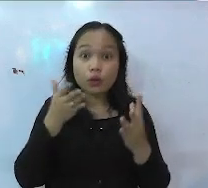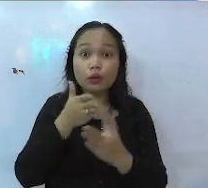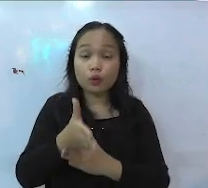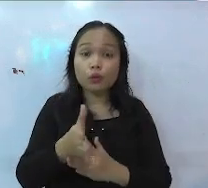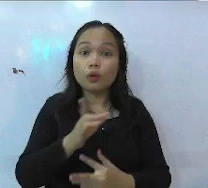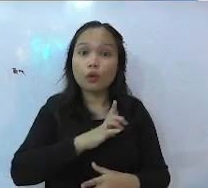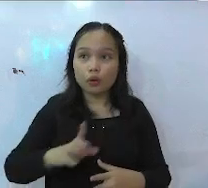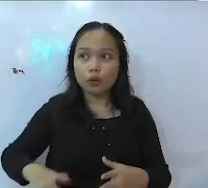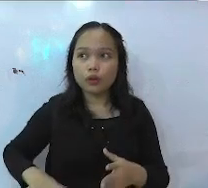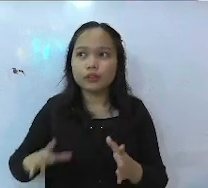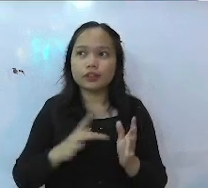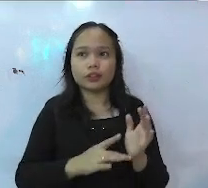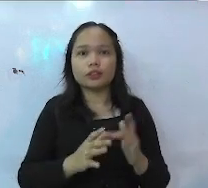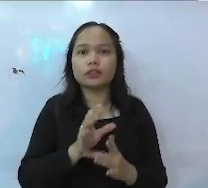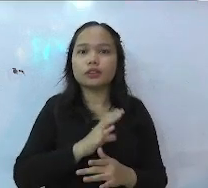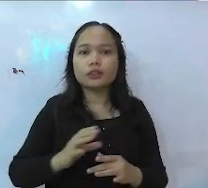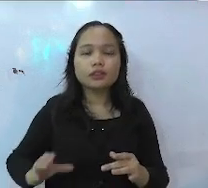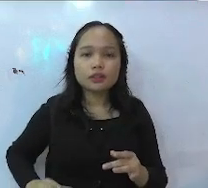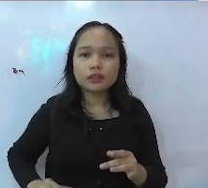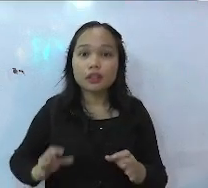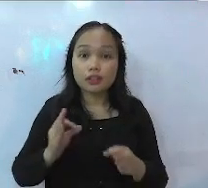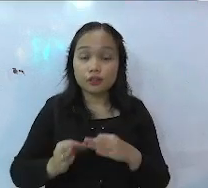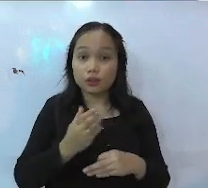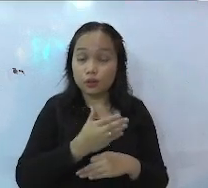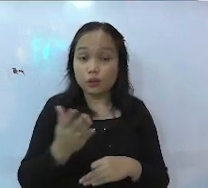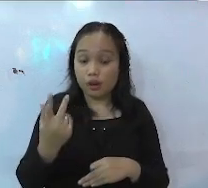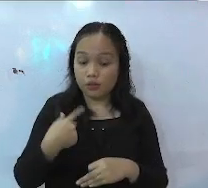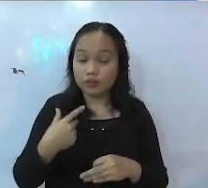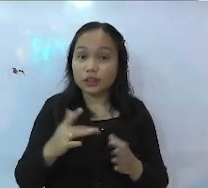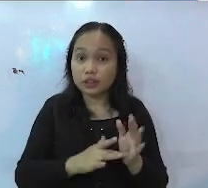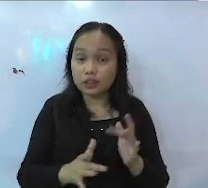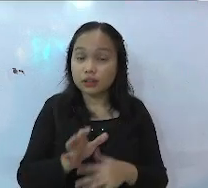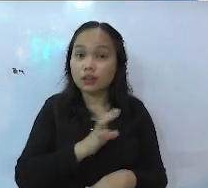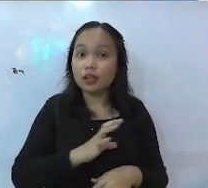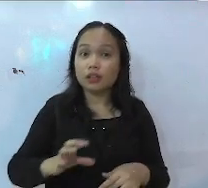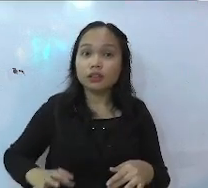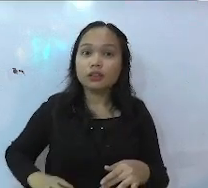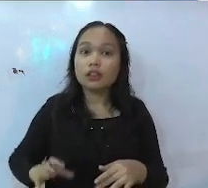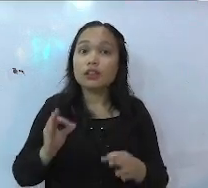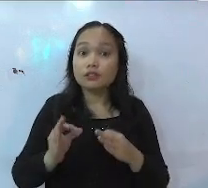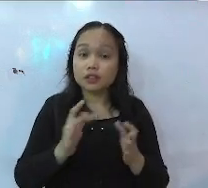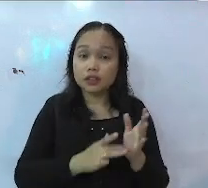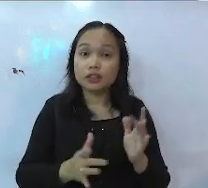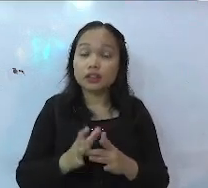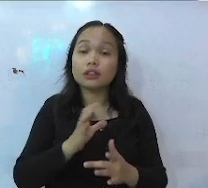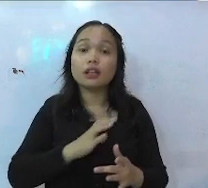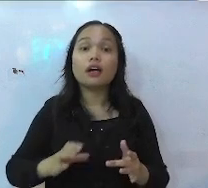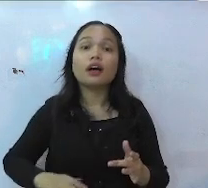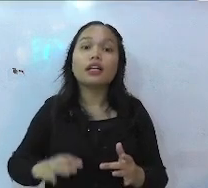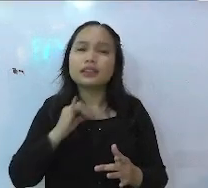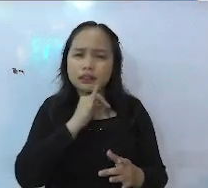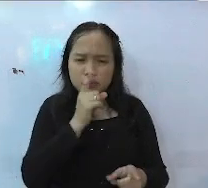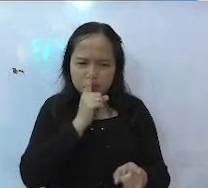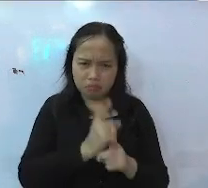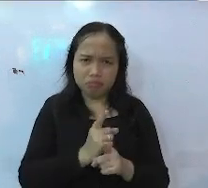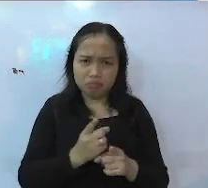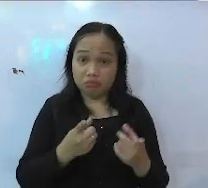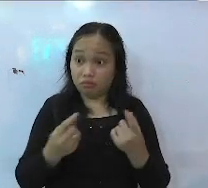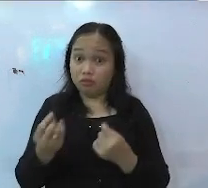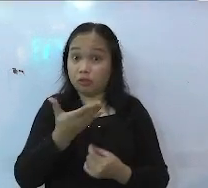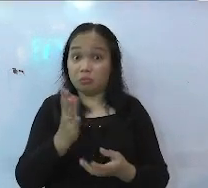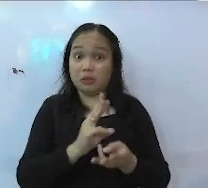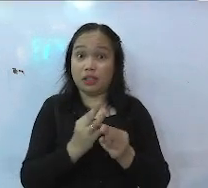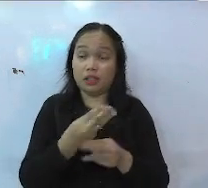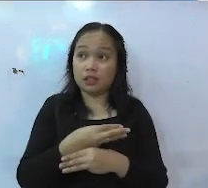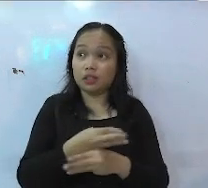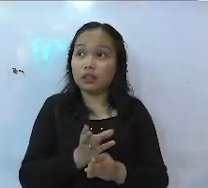our Lord Jesus Christ ag meron kang Panginoon kapag ang kapag si jesus christ ay talagang ginawa mong Panginoon